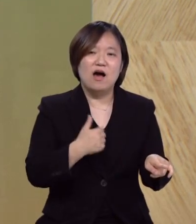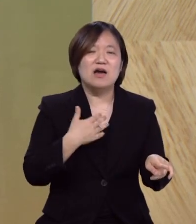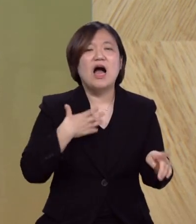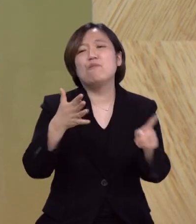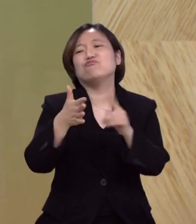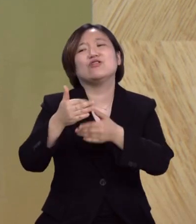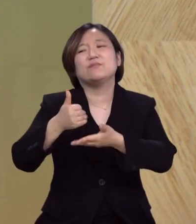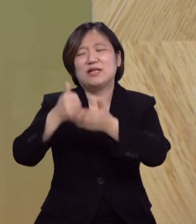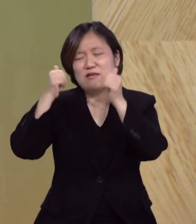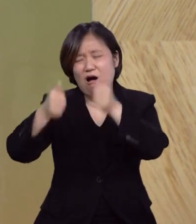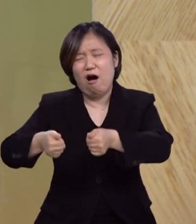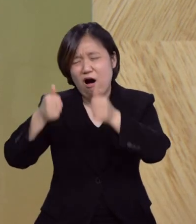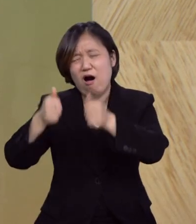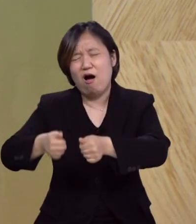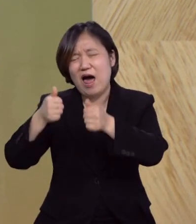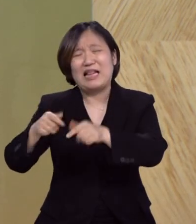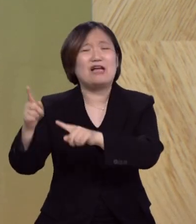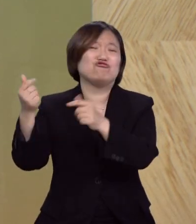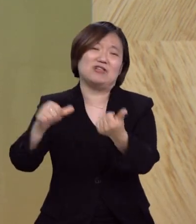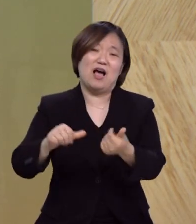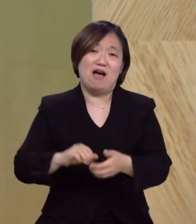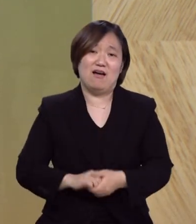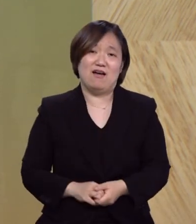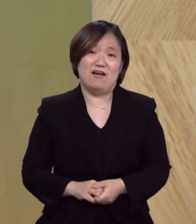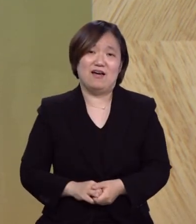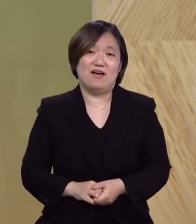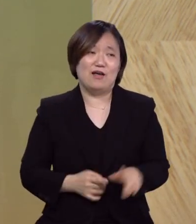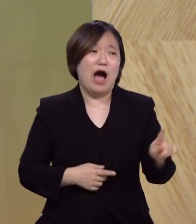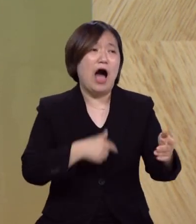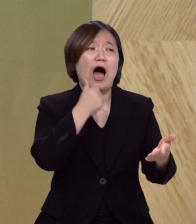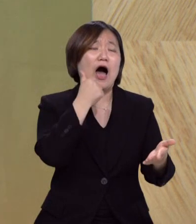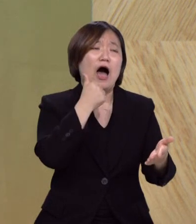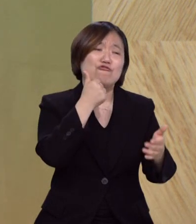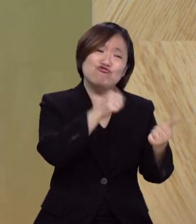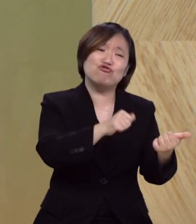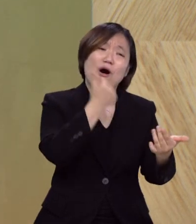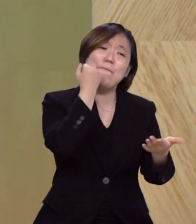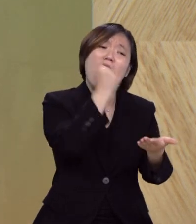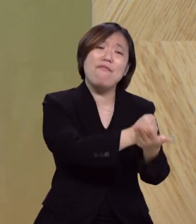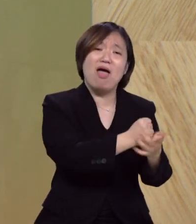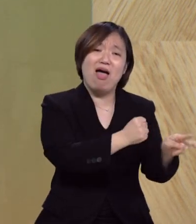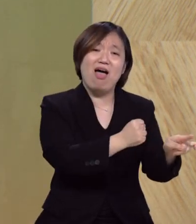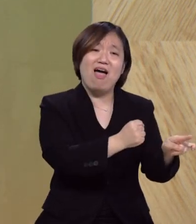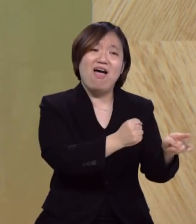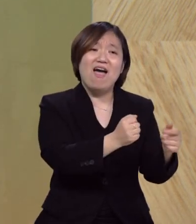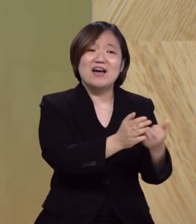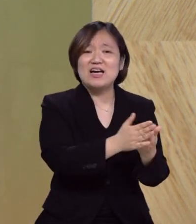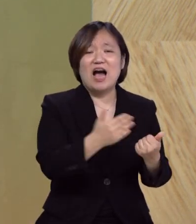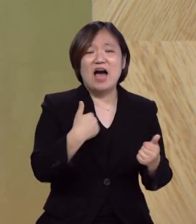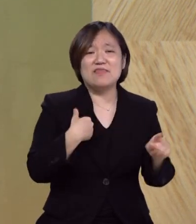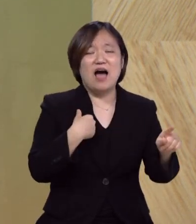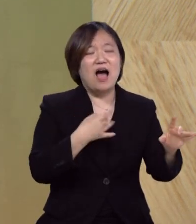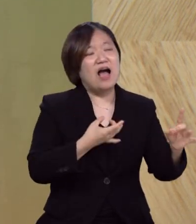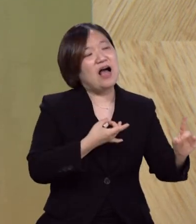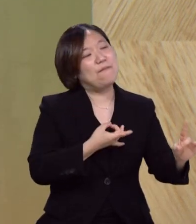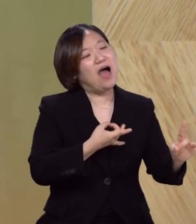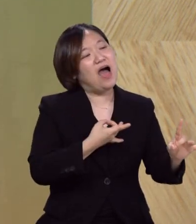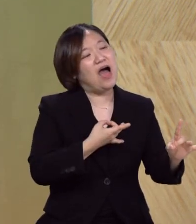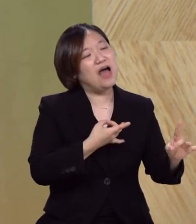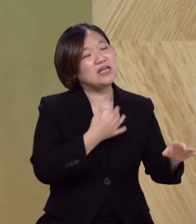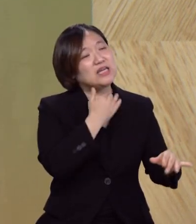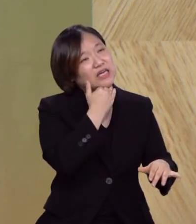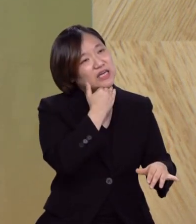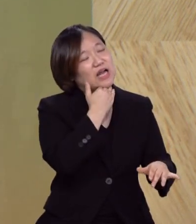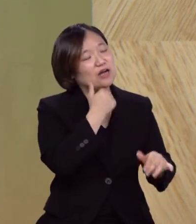절하다 죽자 어차피 죽을 거 부처님께 내 몸뚱아리 다 맡기고 죽더라도